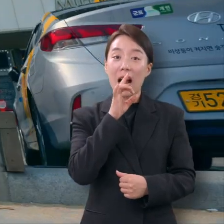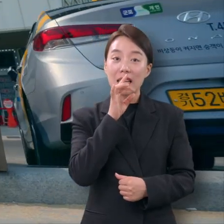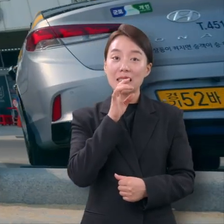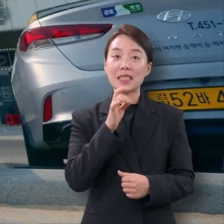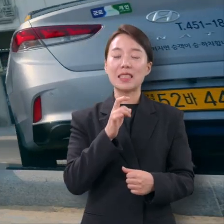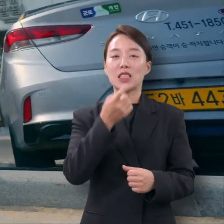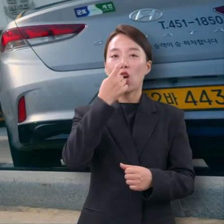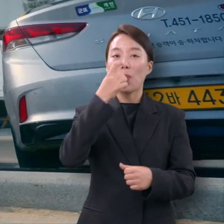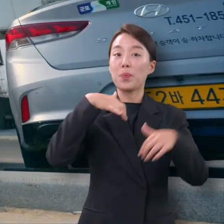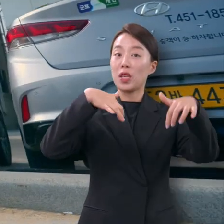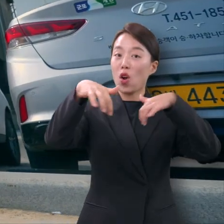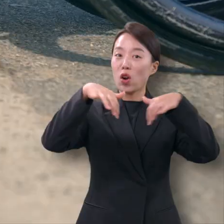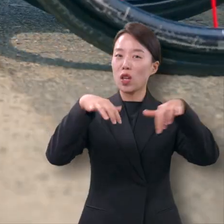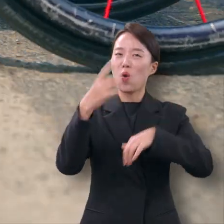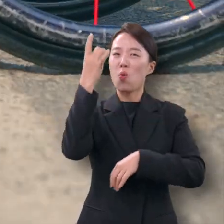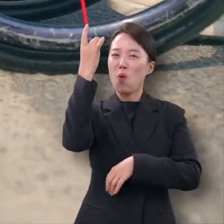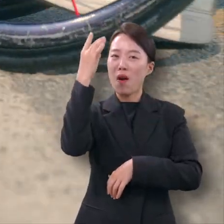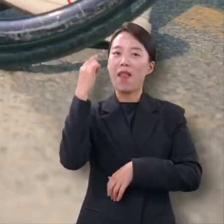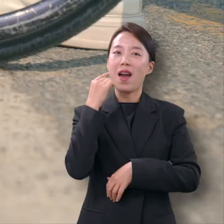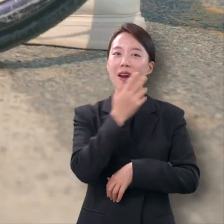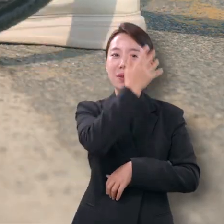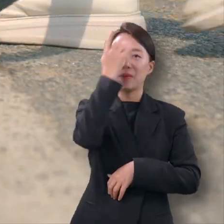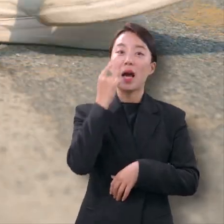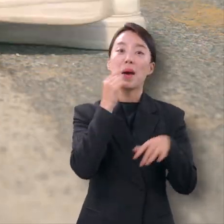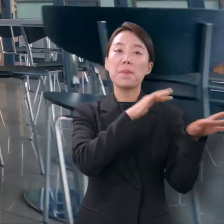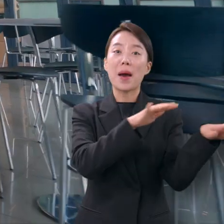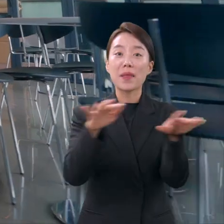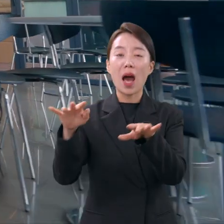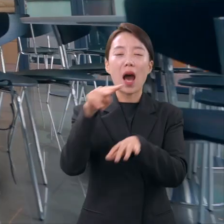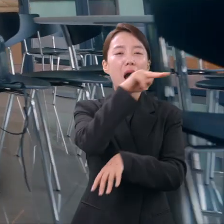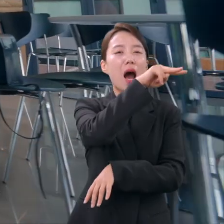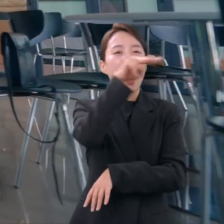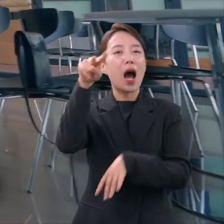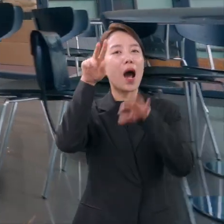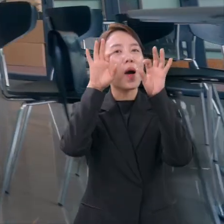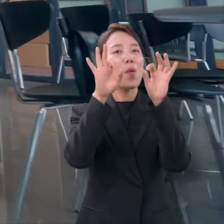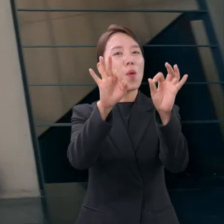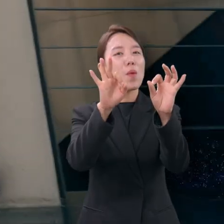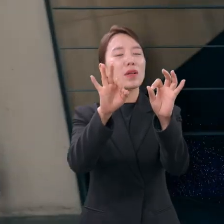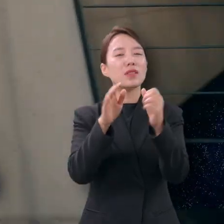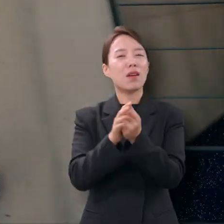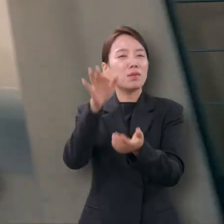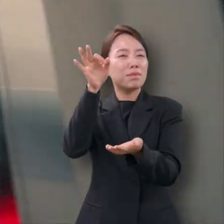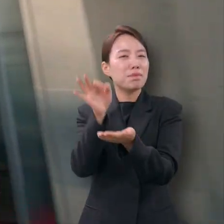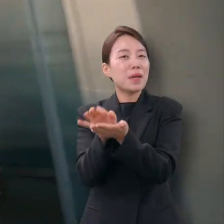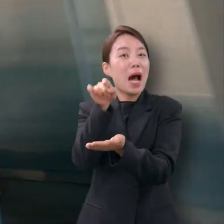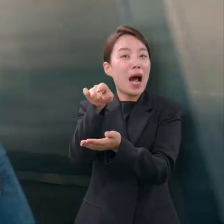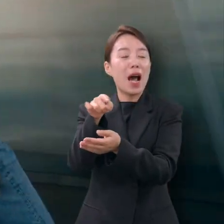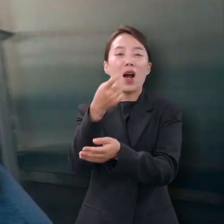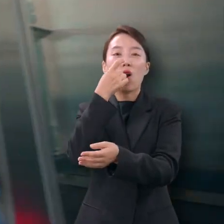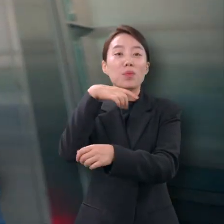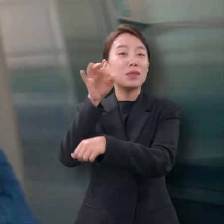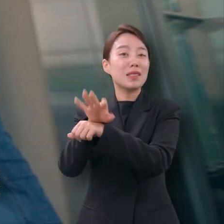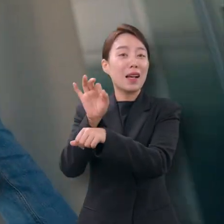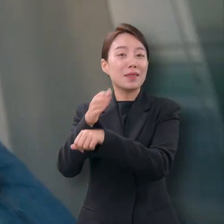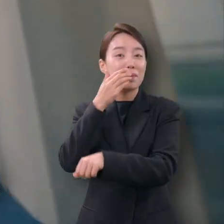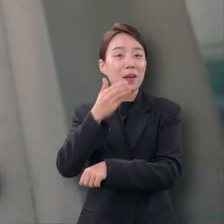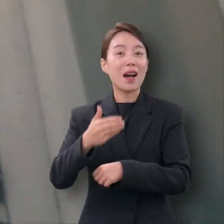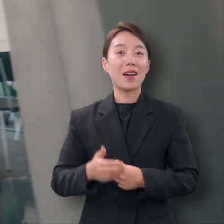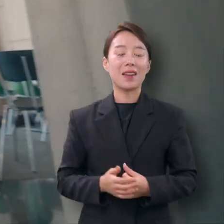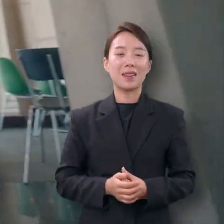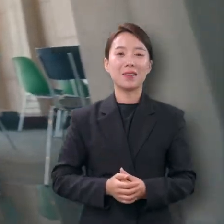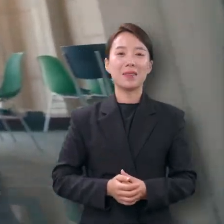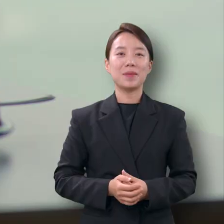강릉 커피거리는 원래 아름다운 바다를 바라보며 동전 몇 개로 느끼는 커피 자판기로 유명한